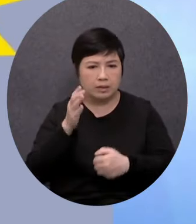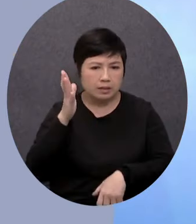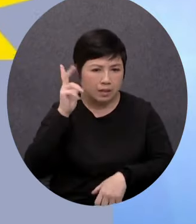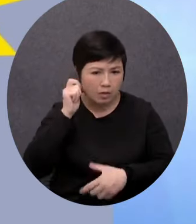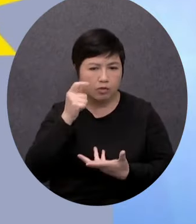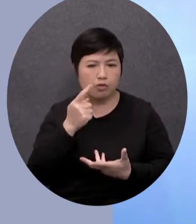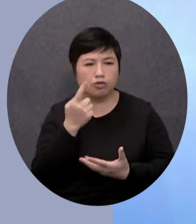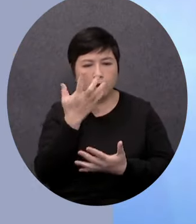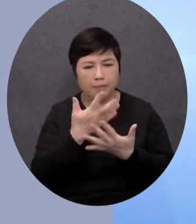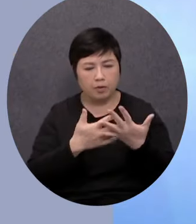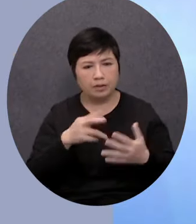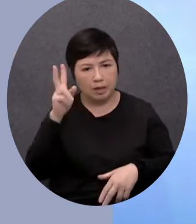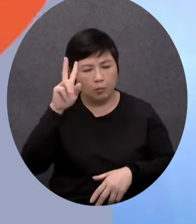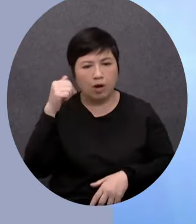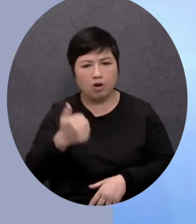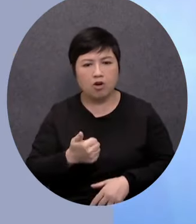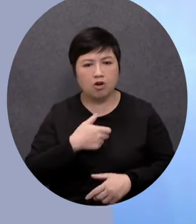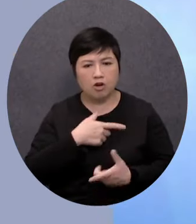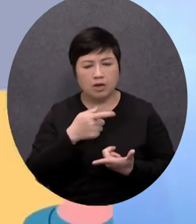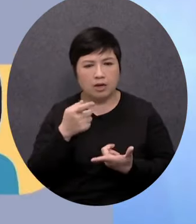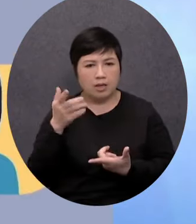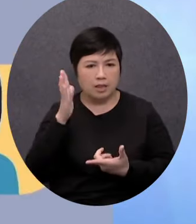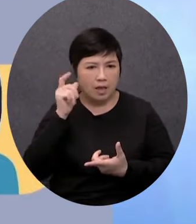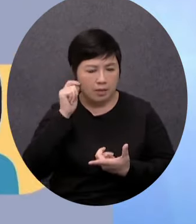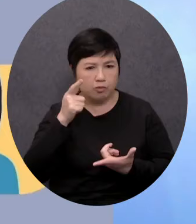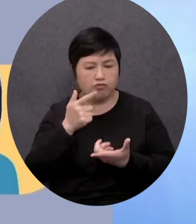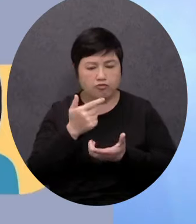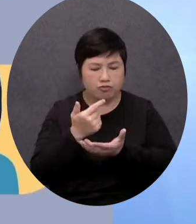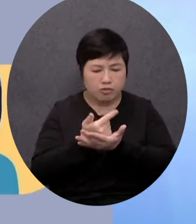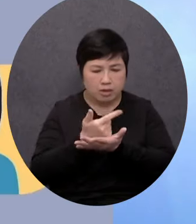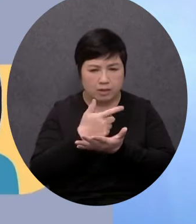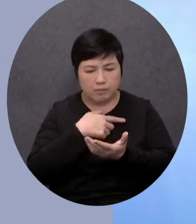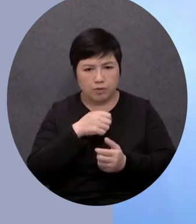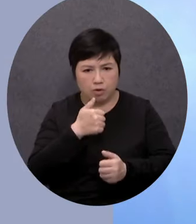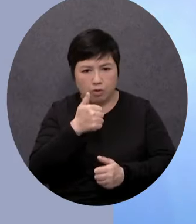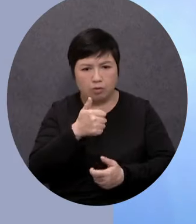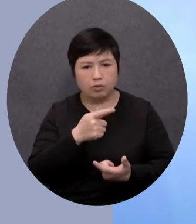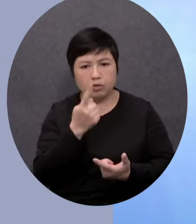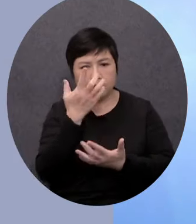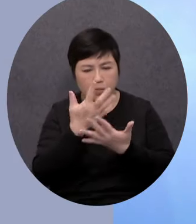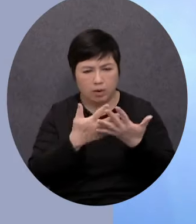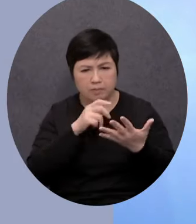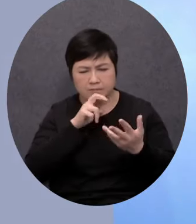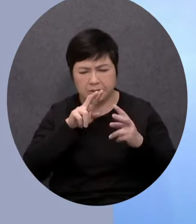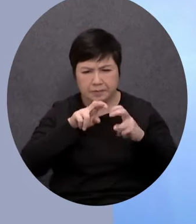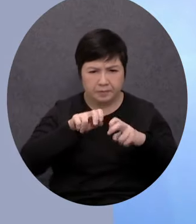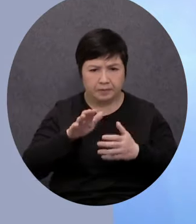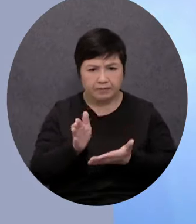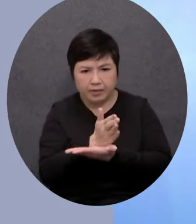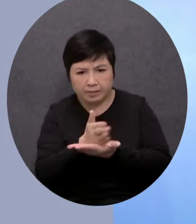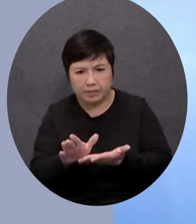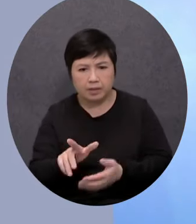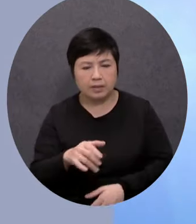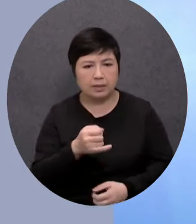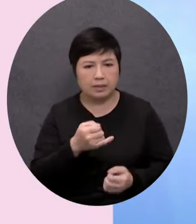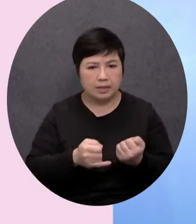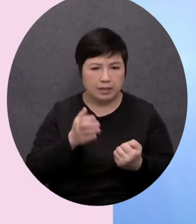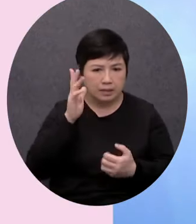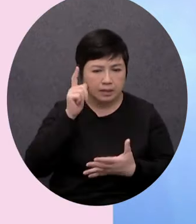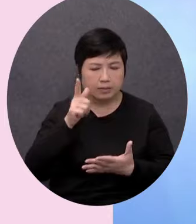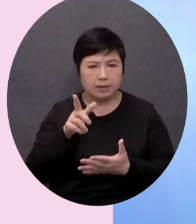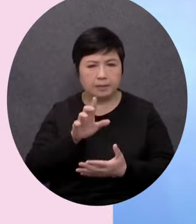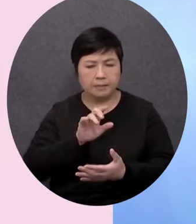上網習慣，培養正確嘅兩性價值觀，並且善用網絡嘅過濾功能，避免子女接觸不良資